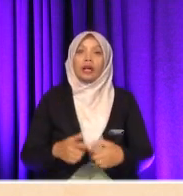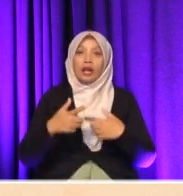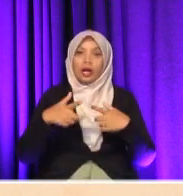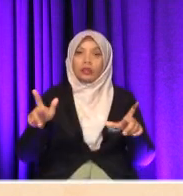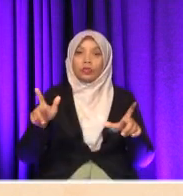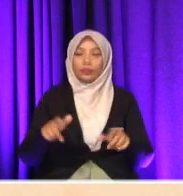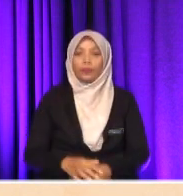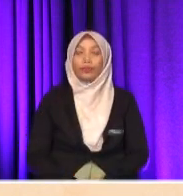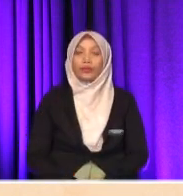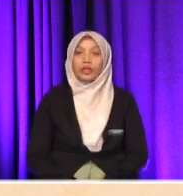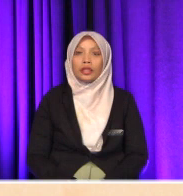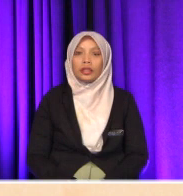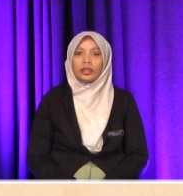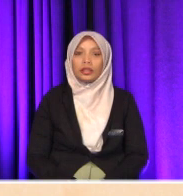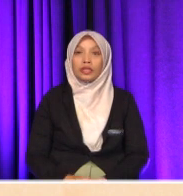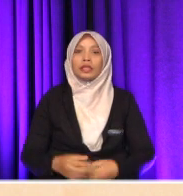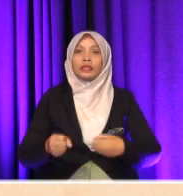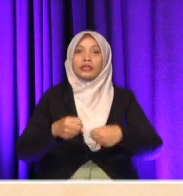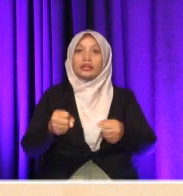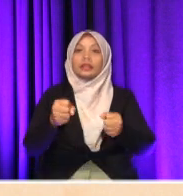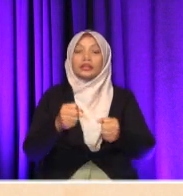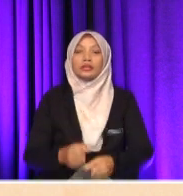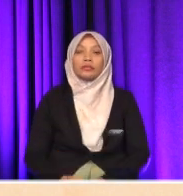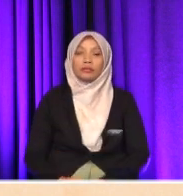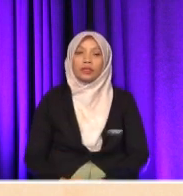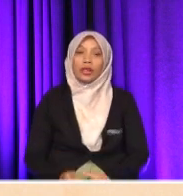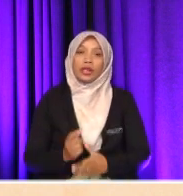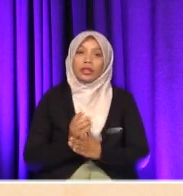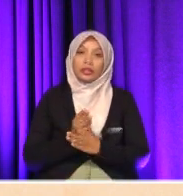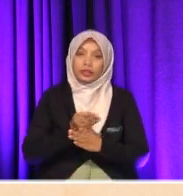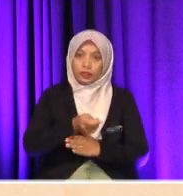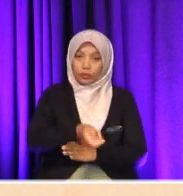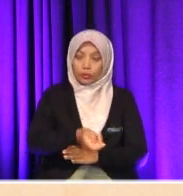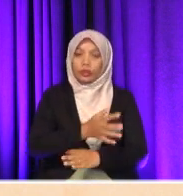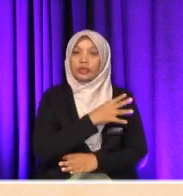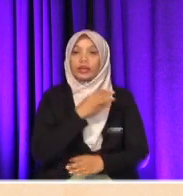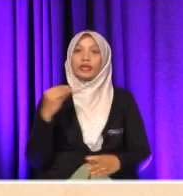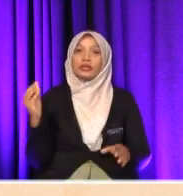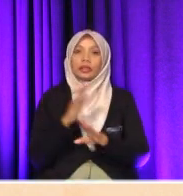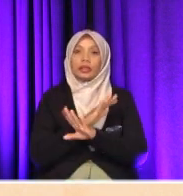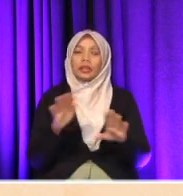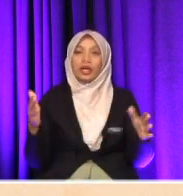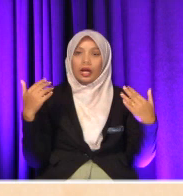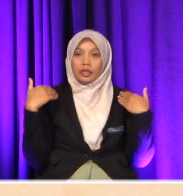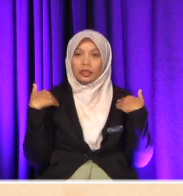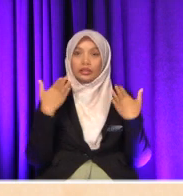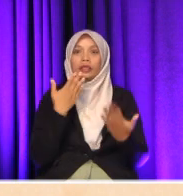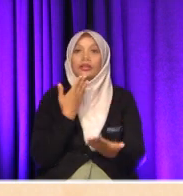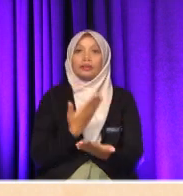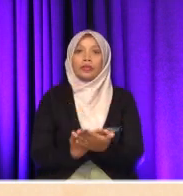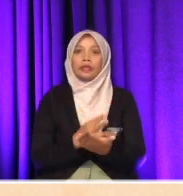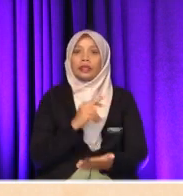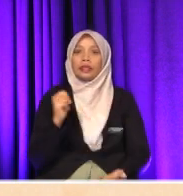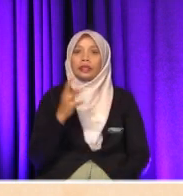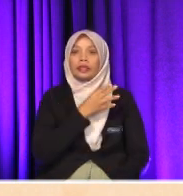sistem terus dan tidak terus dia ada keistimewaannya ada kebaikan ada keburukan Oke